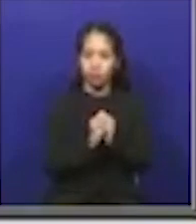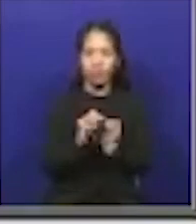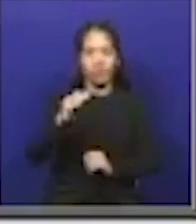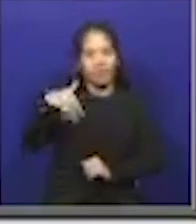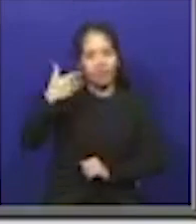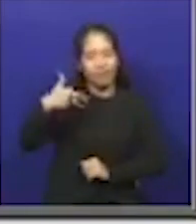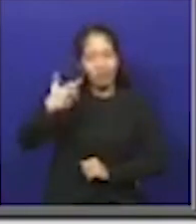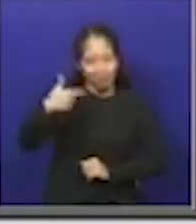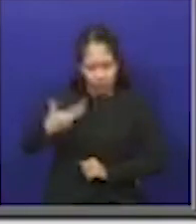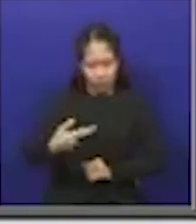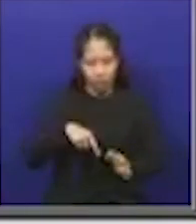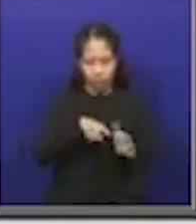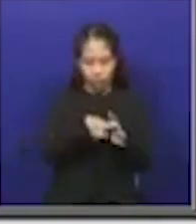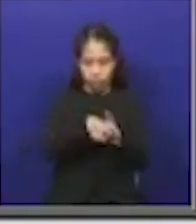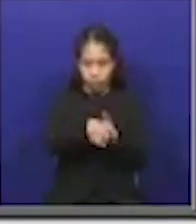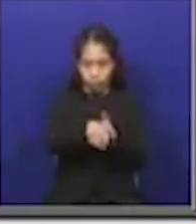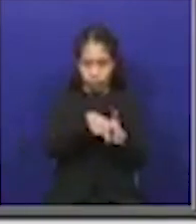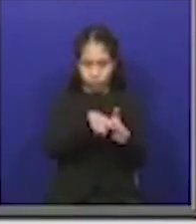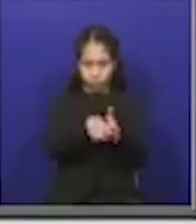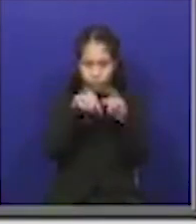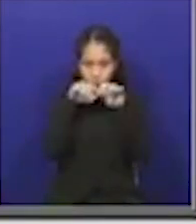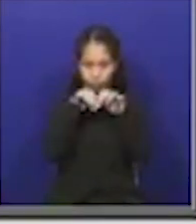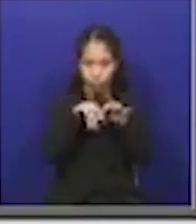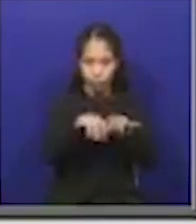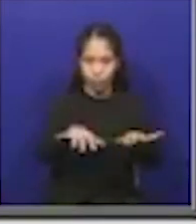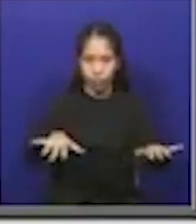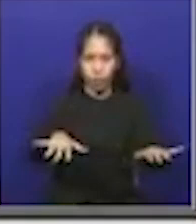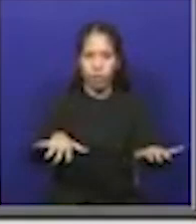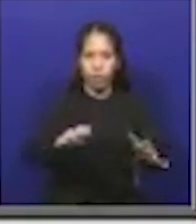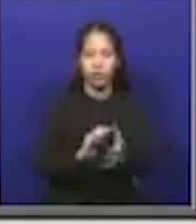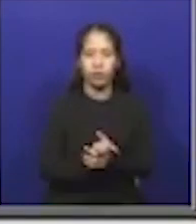โรคนี้ได้ระบาดออกไปทั่วไปหมด